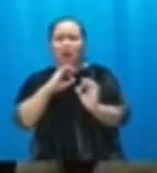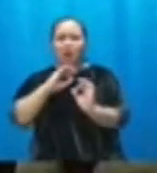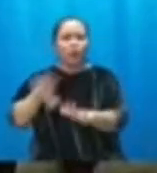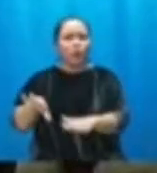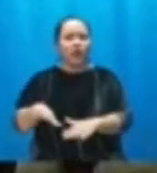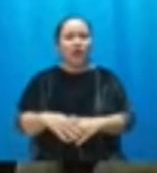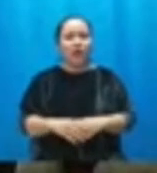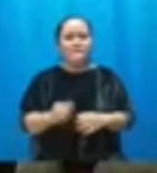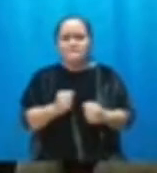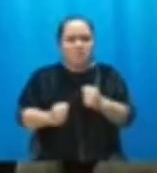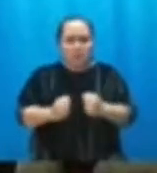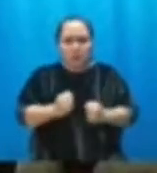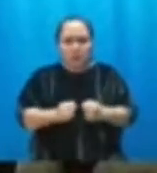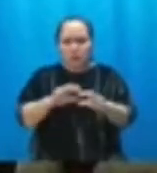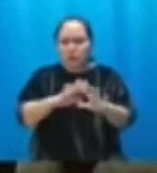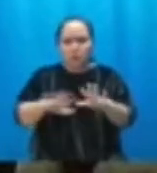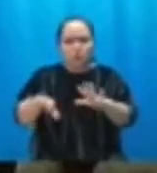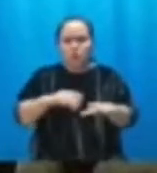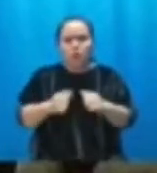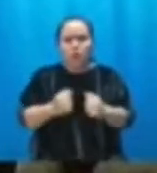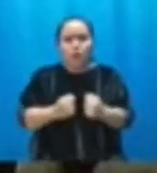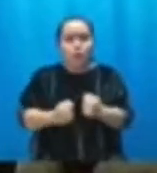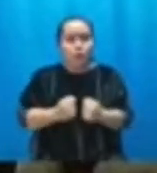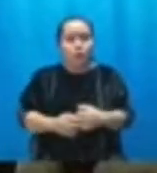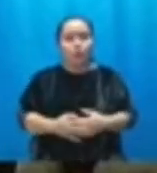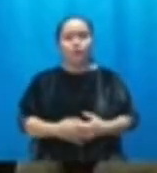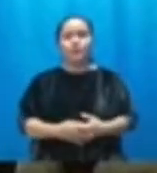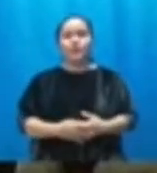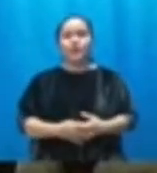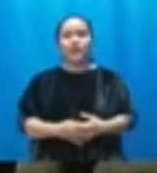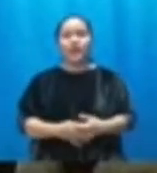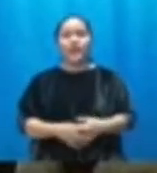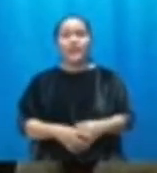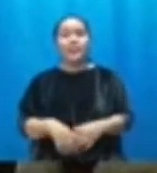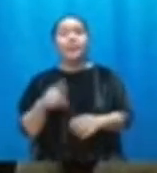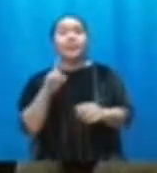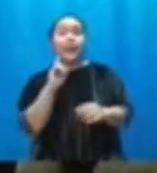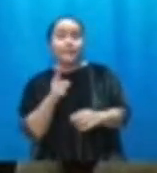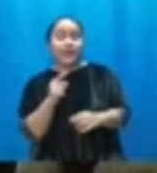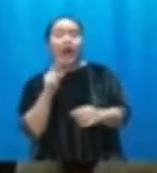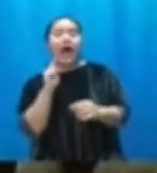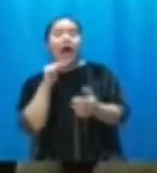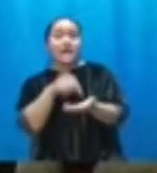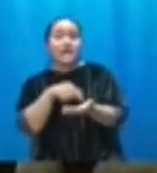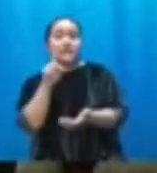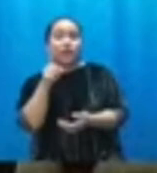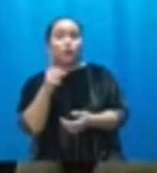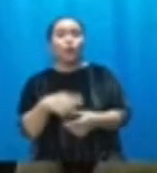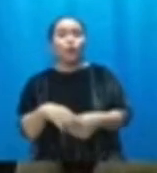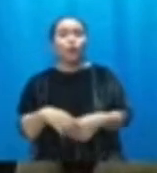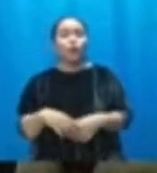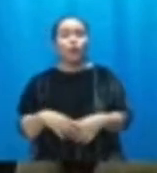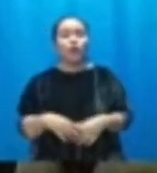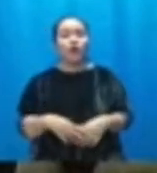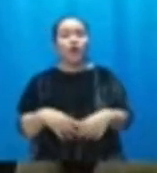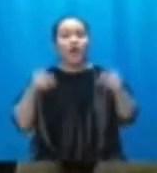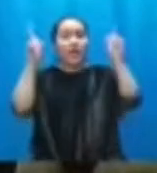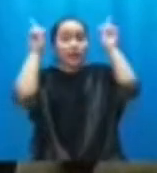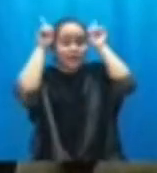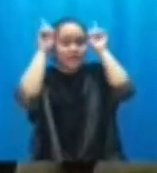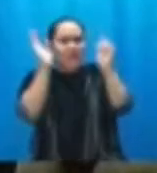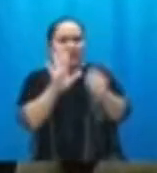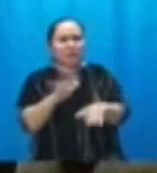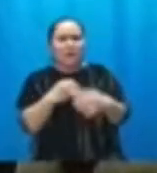terbirit-birit takut Hai tapi ada satu yang tak bergeming tetap saja ngeles out duduk di situ